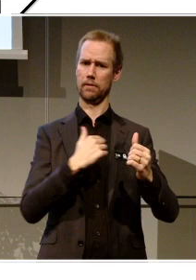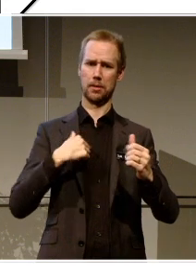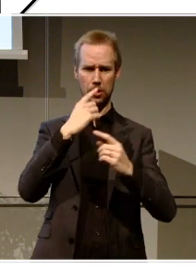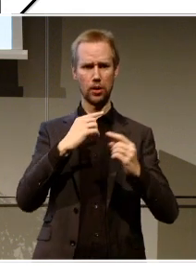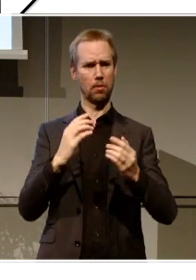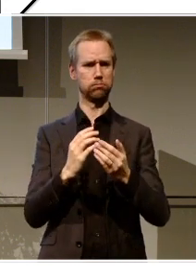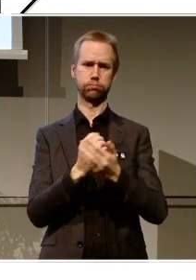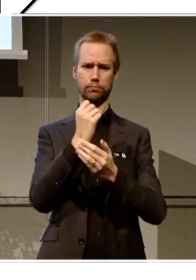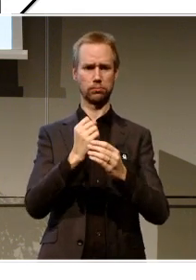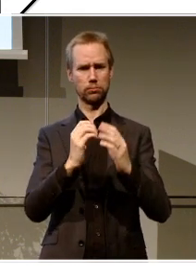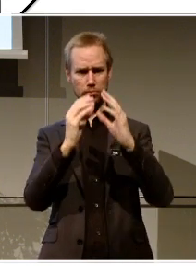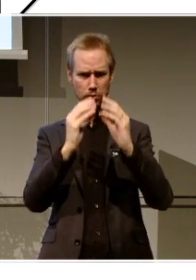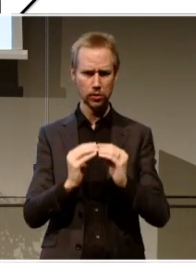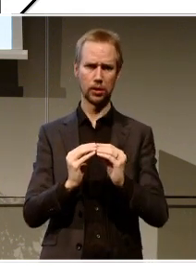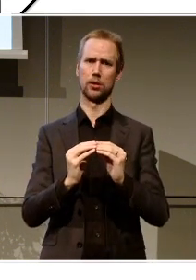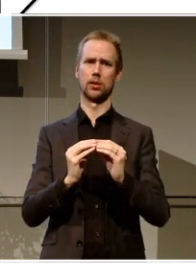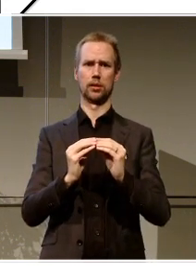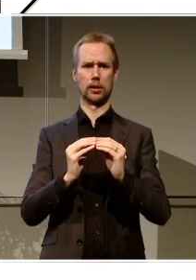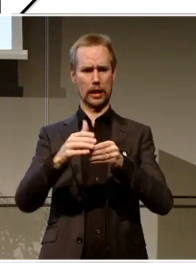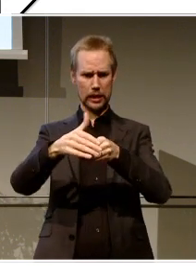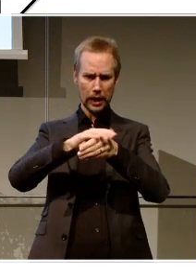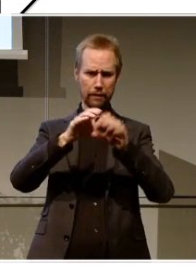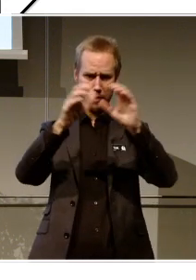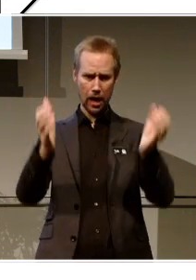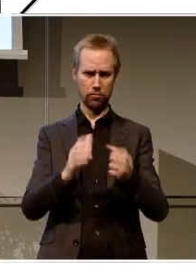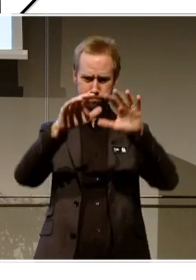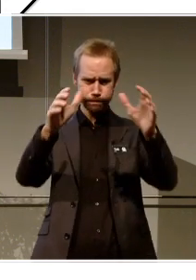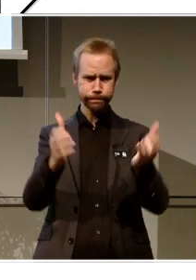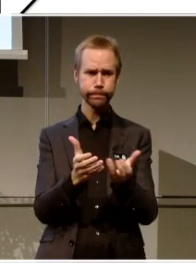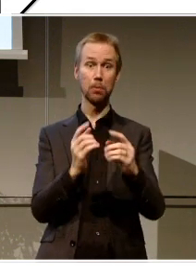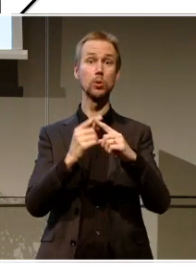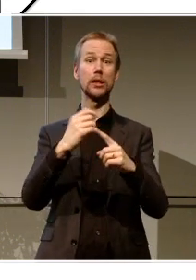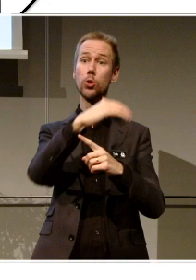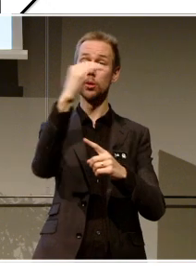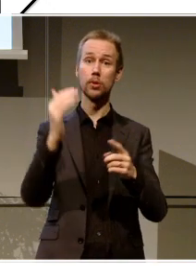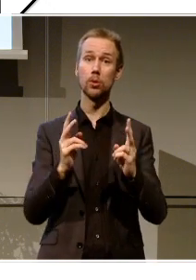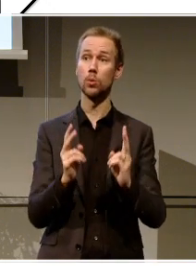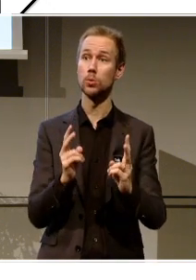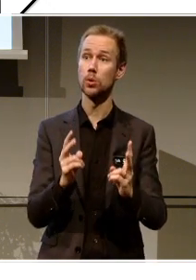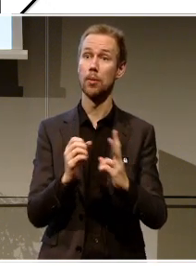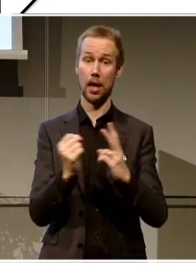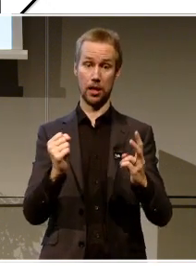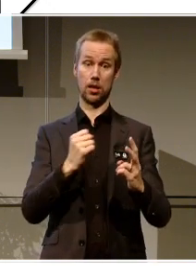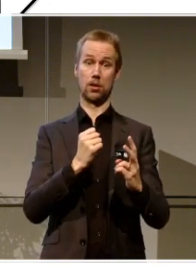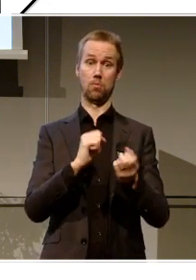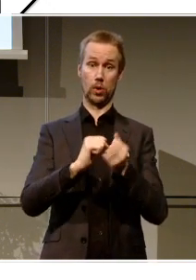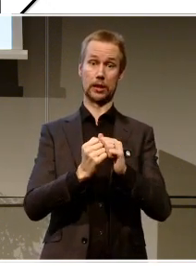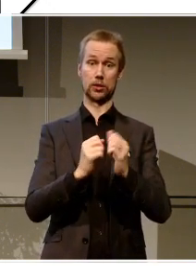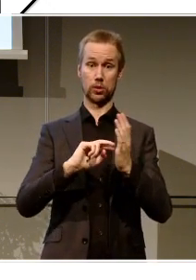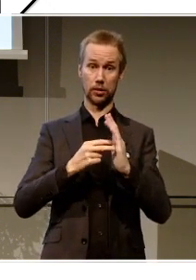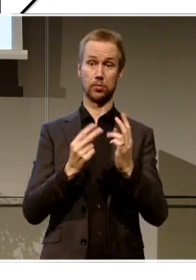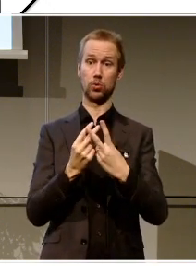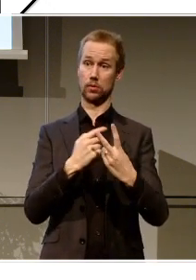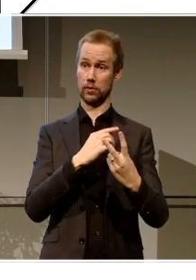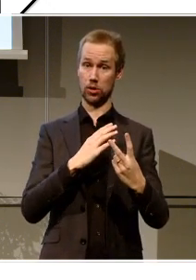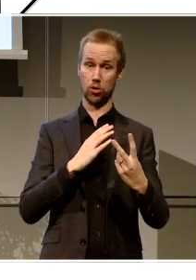hela världen och faktiskt en bit ut i rymden. Men det politiska systemet som en systemmodell pekar på att vi har ett inflöde, ett